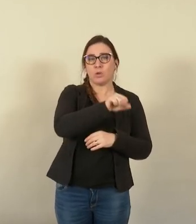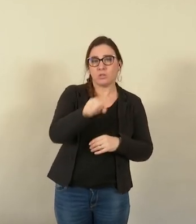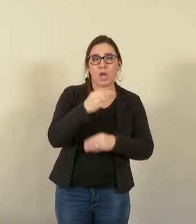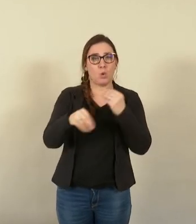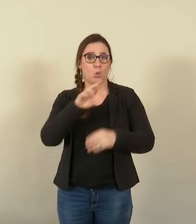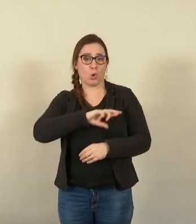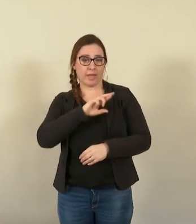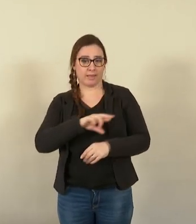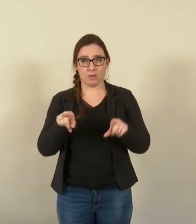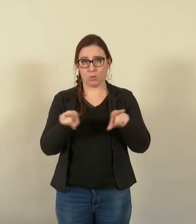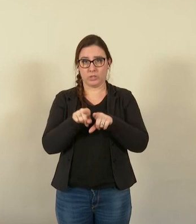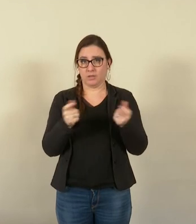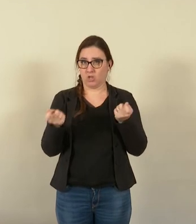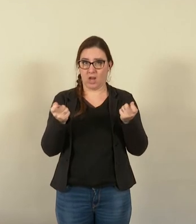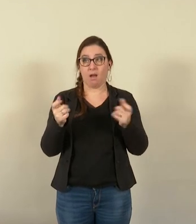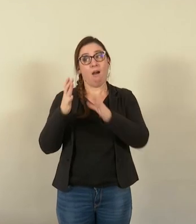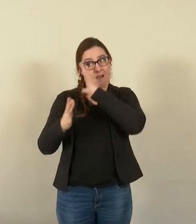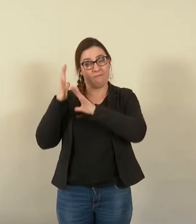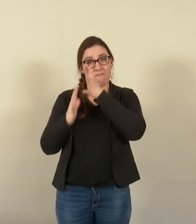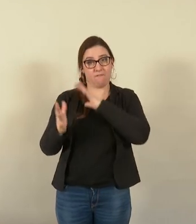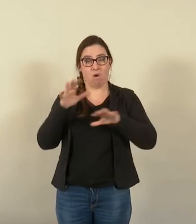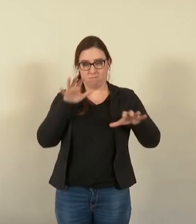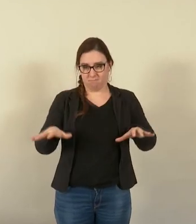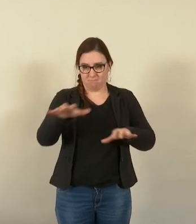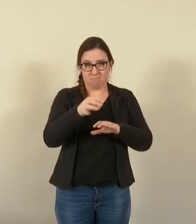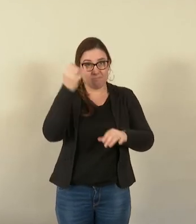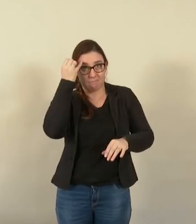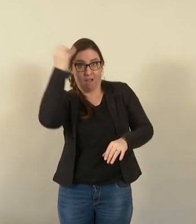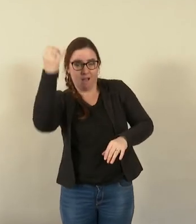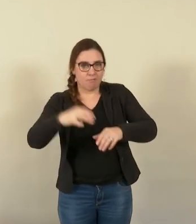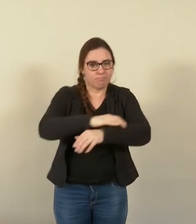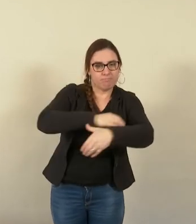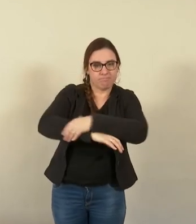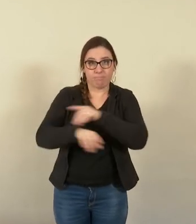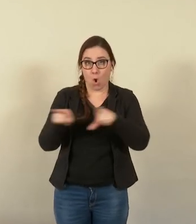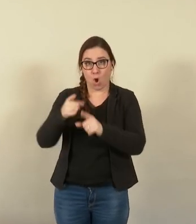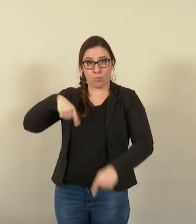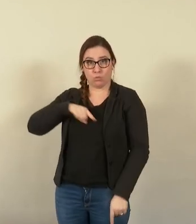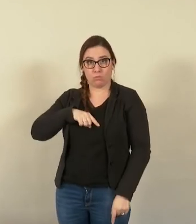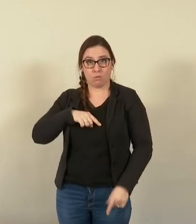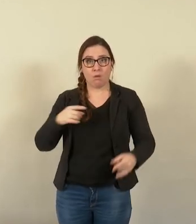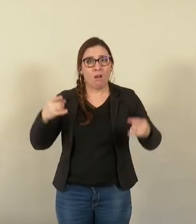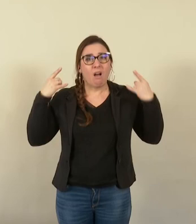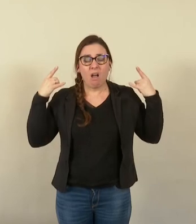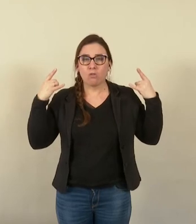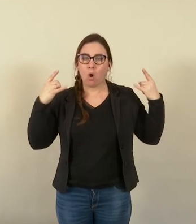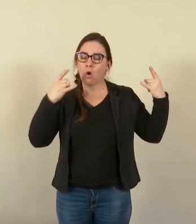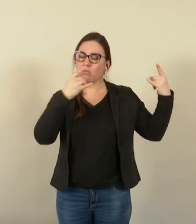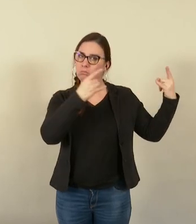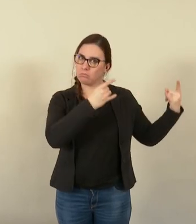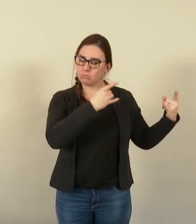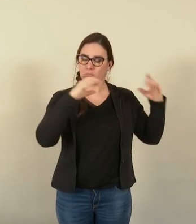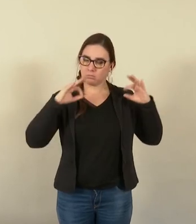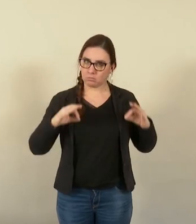sociale avant dans des territoires sur des initiatives comme cell que nous prenons donc faisons-le humblement mais faisons-le